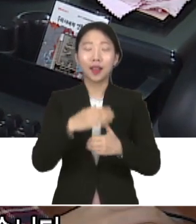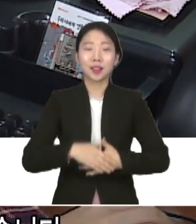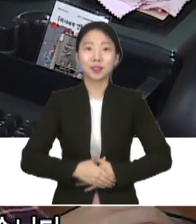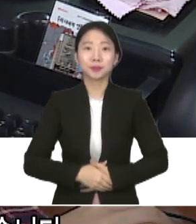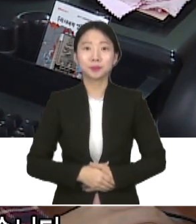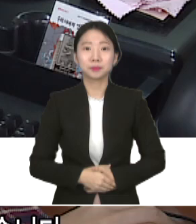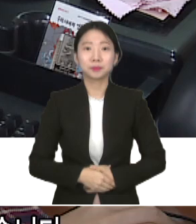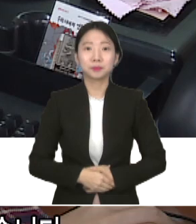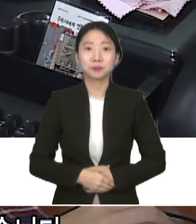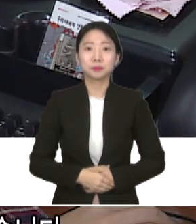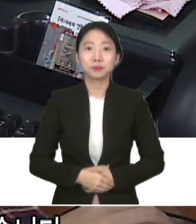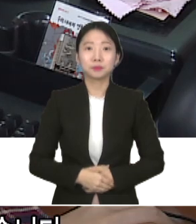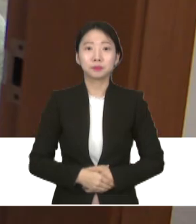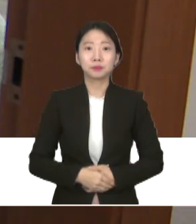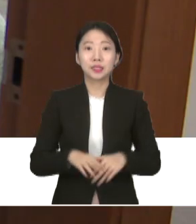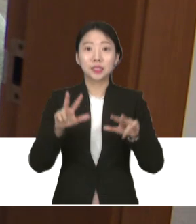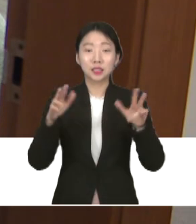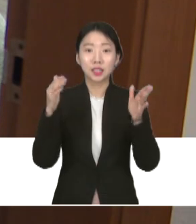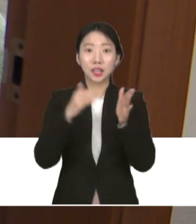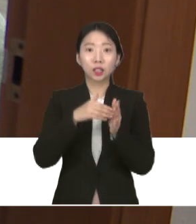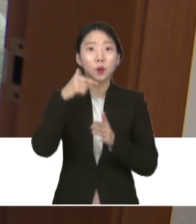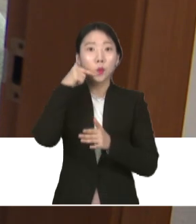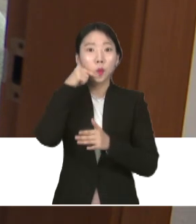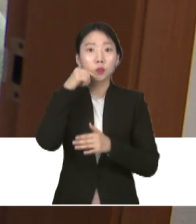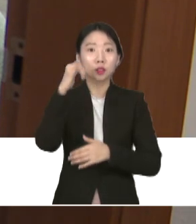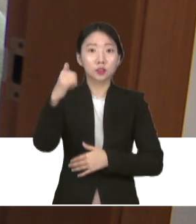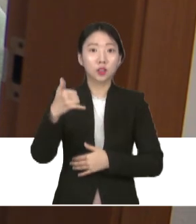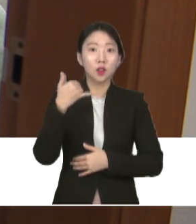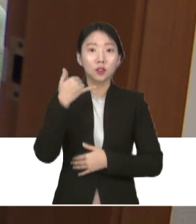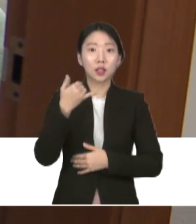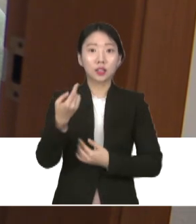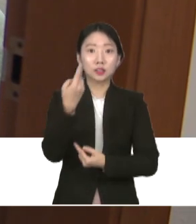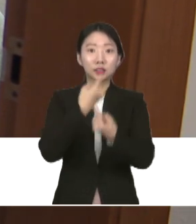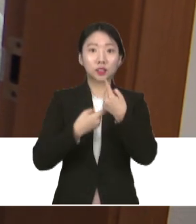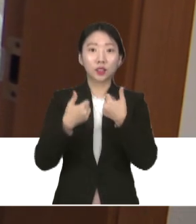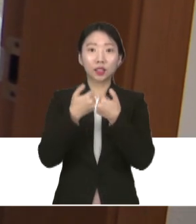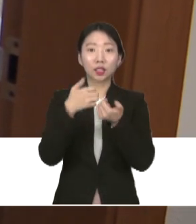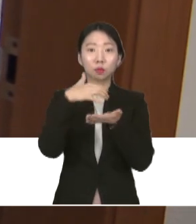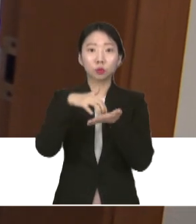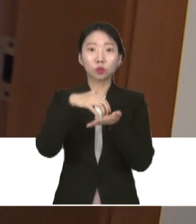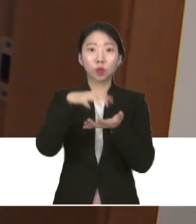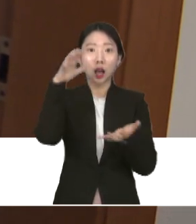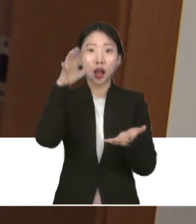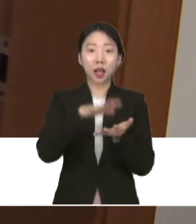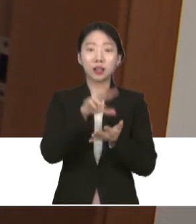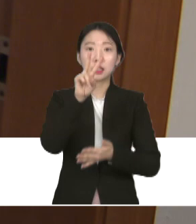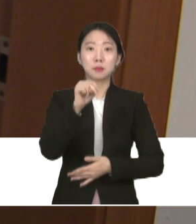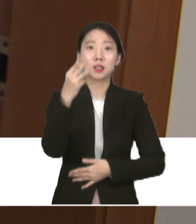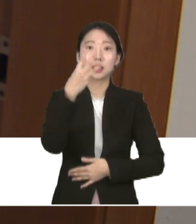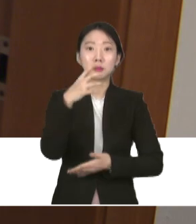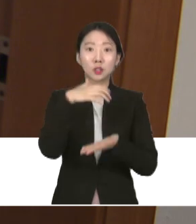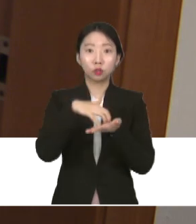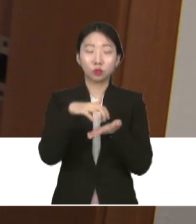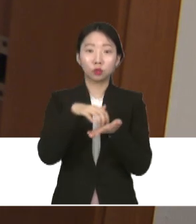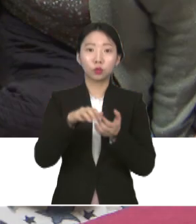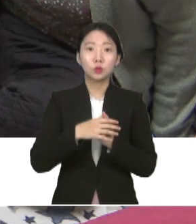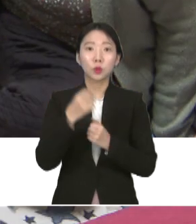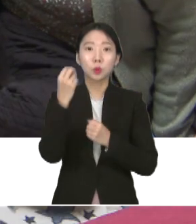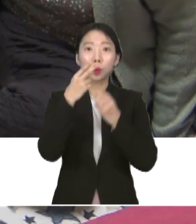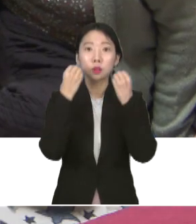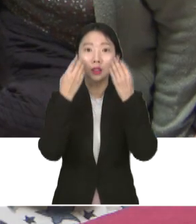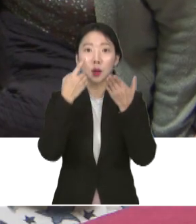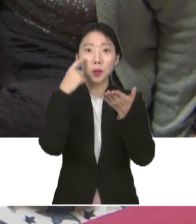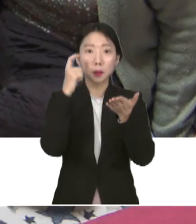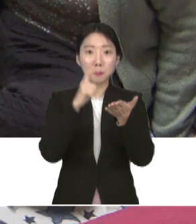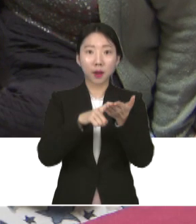있도록 처리를 돕고 있습니다 현재까지 콜센터를 통해 접수된 누적 상담건수 만 총 2만 3천 여권